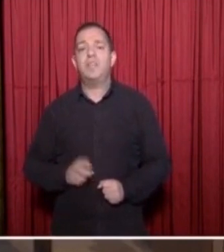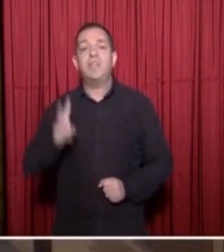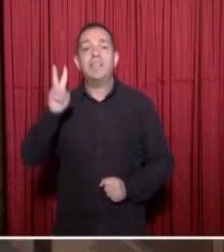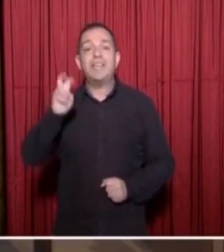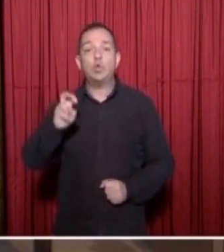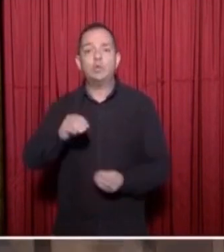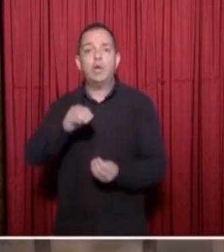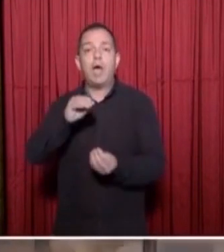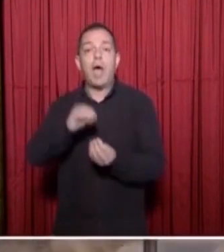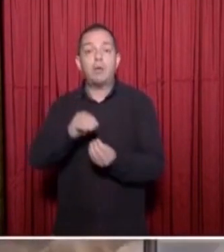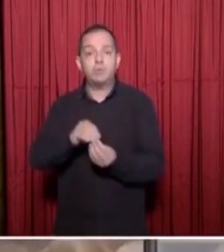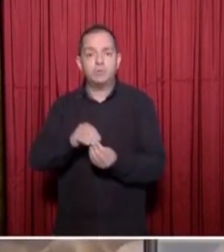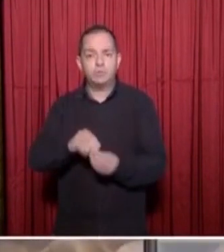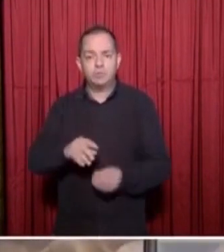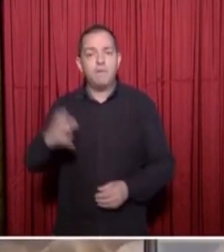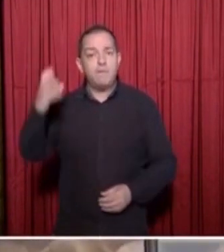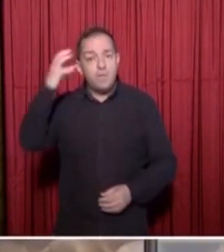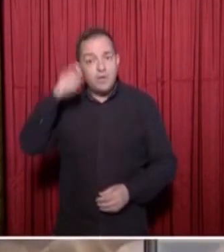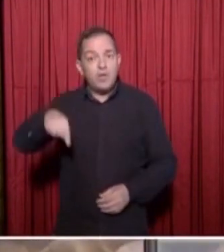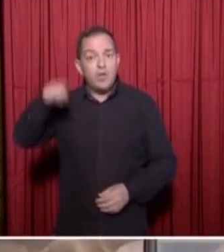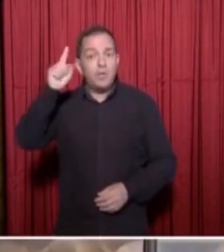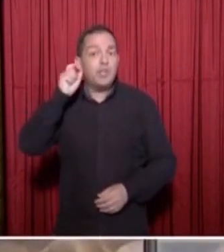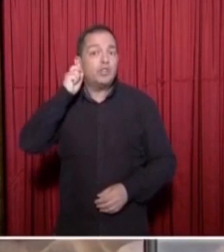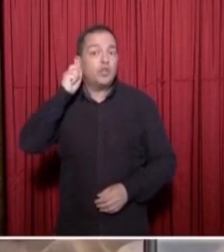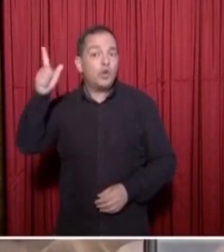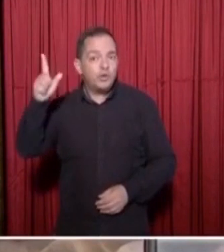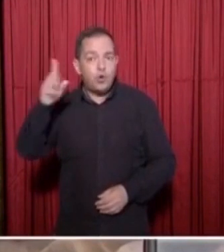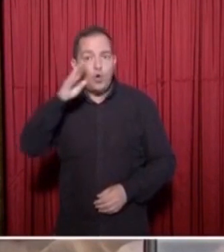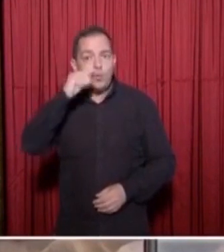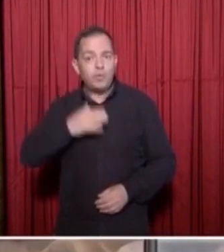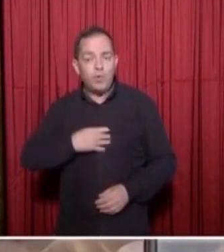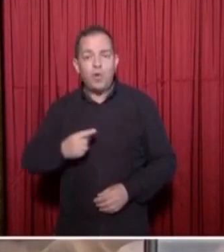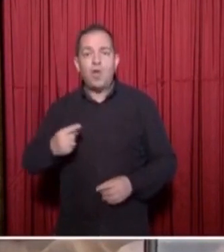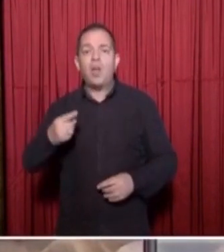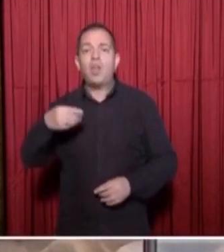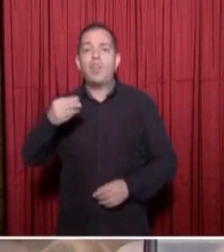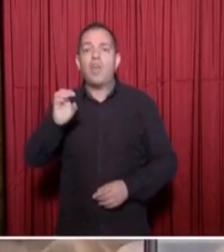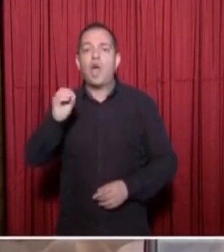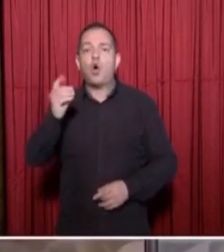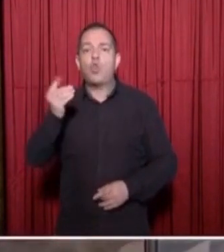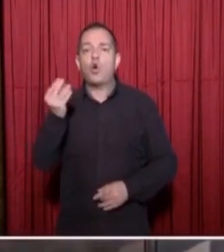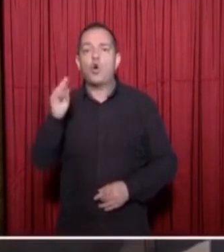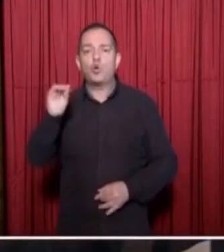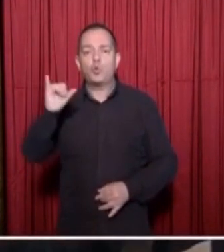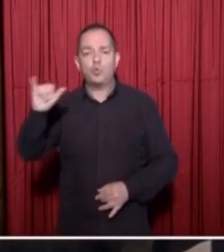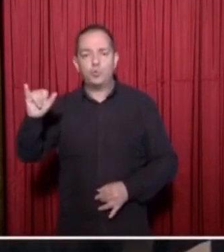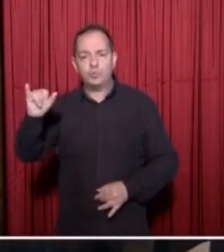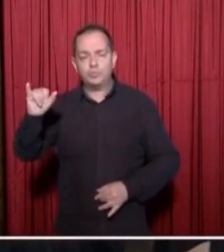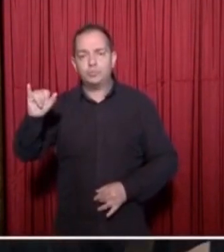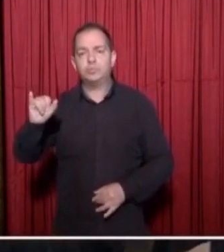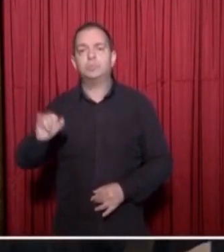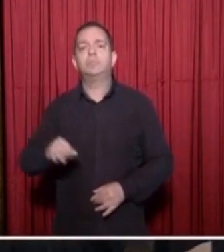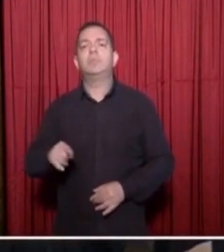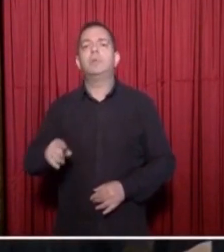Δίκοστη του αυτουμηνός, νήμη του οσίου πατρός ημών Θεοδόρου του Τριχινά, νίσκης ο